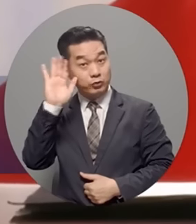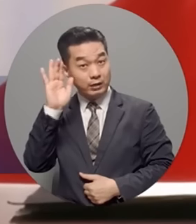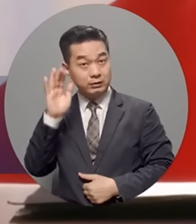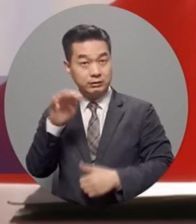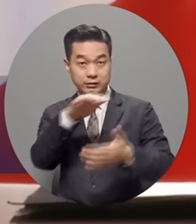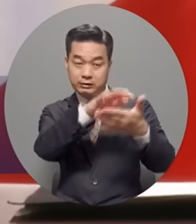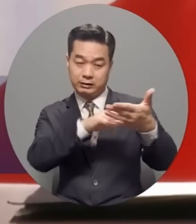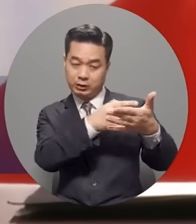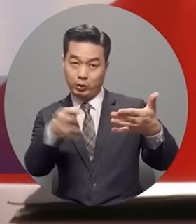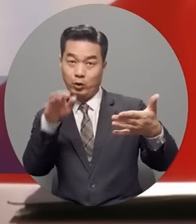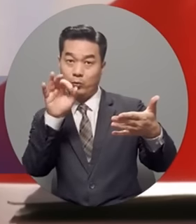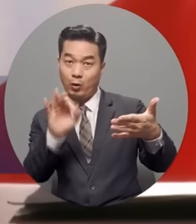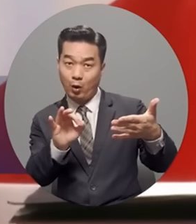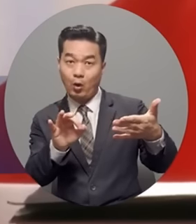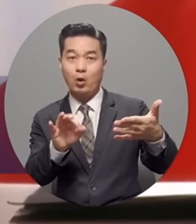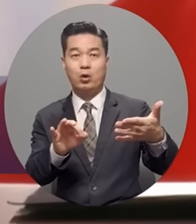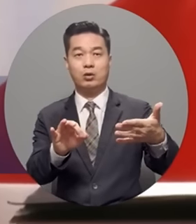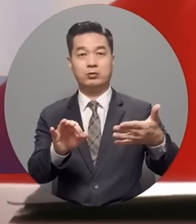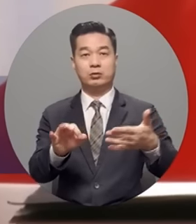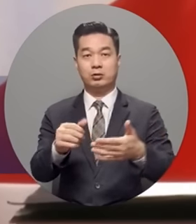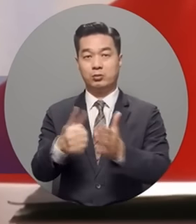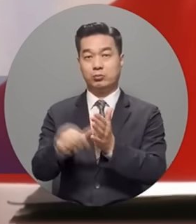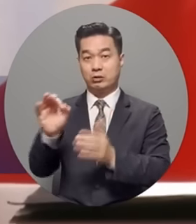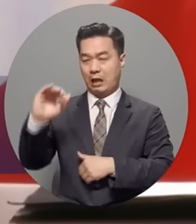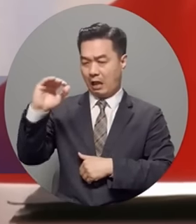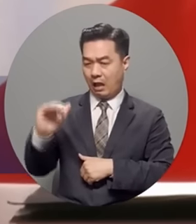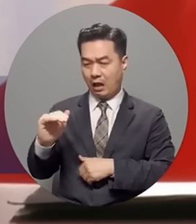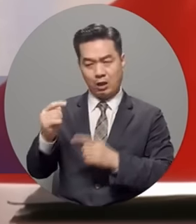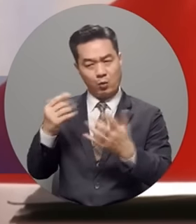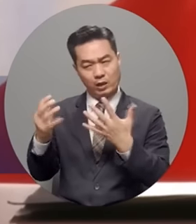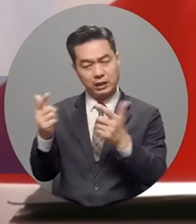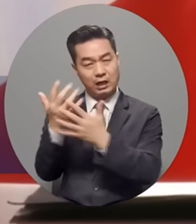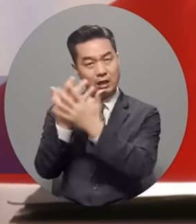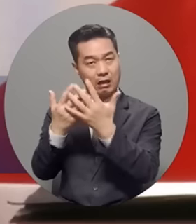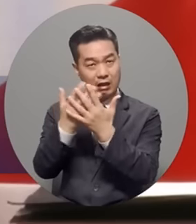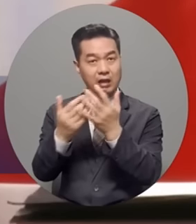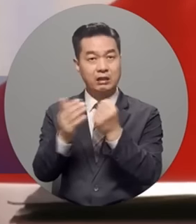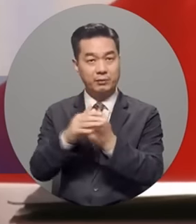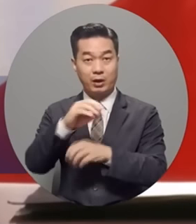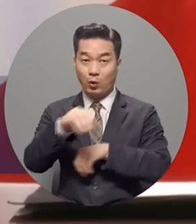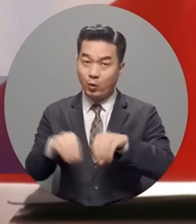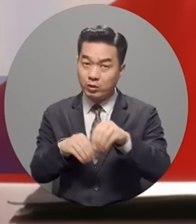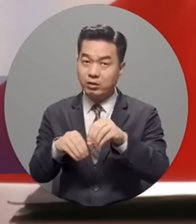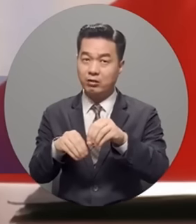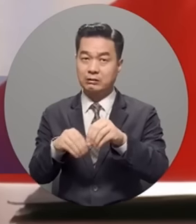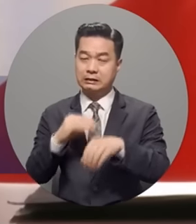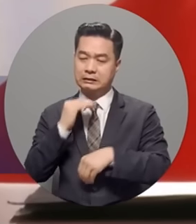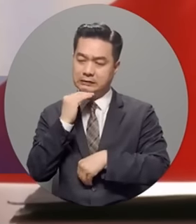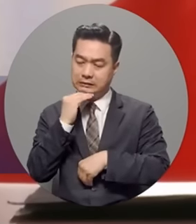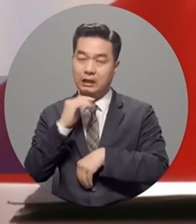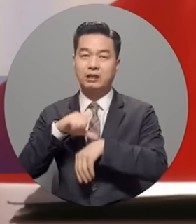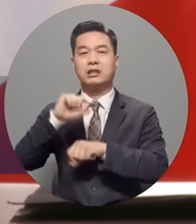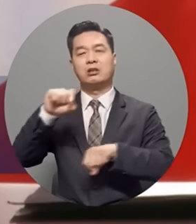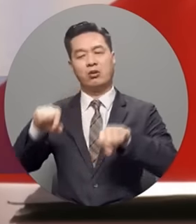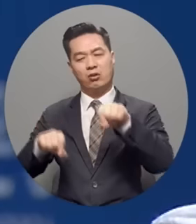clearly not given us greater confidence and instead indicate that it's likely to take longer than expected to achieve that